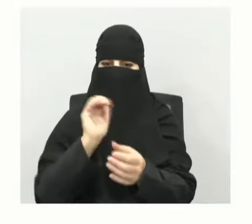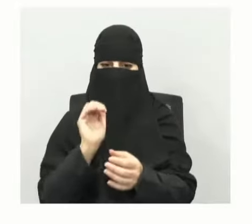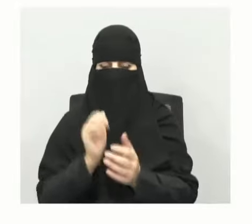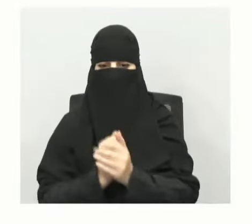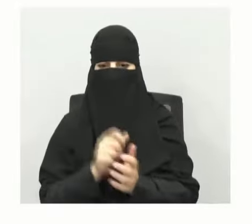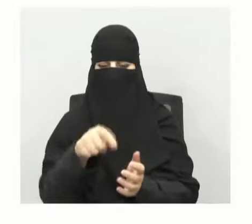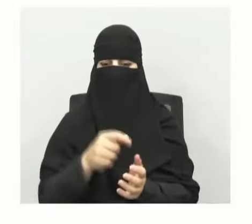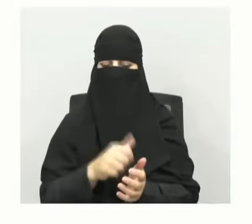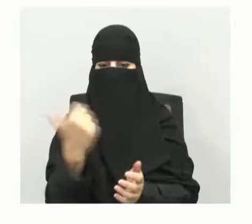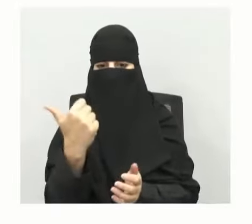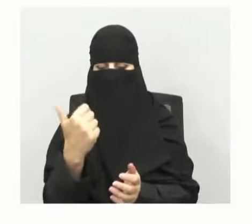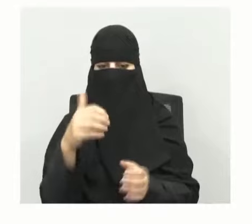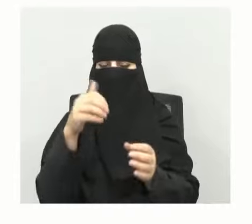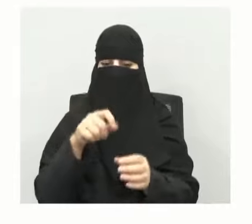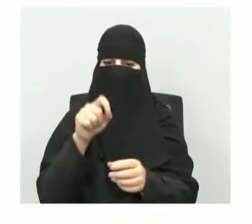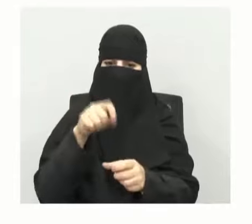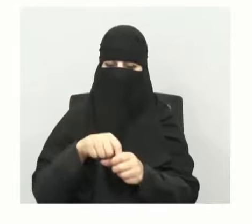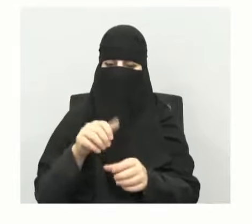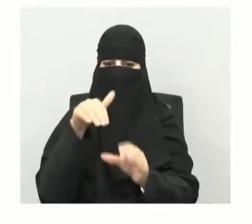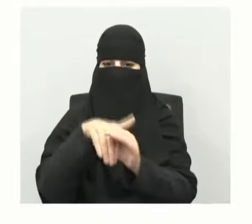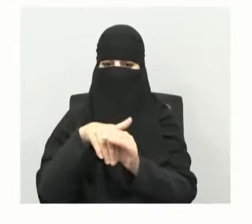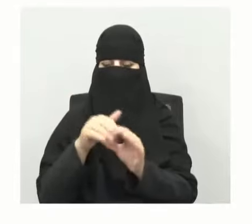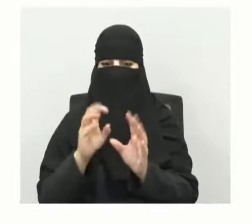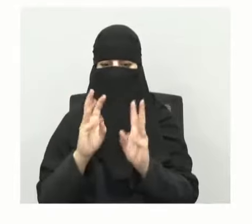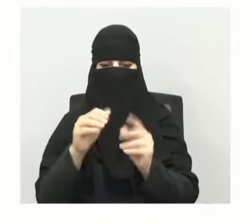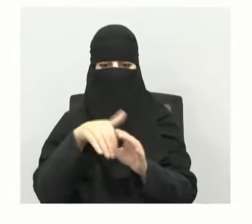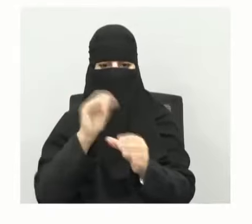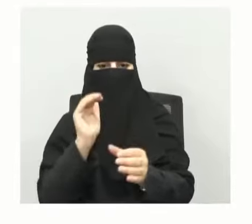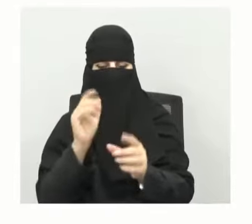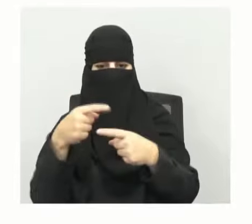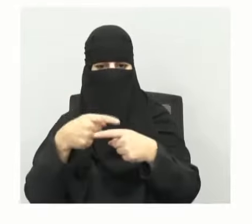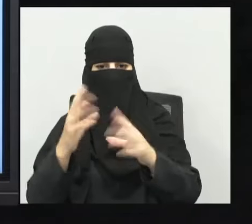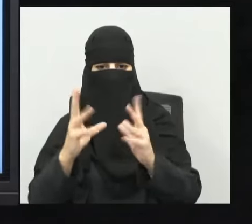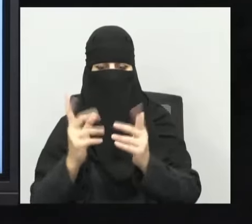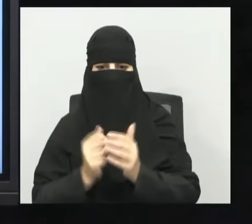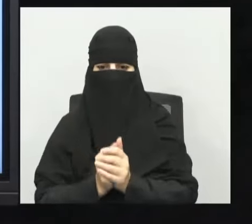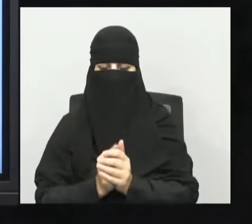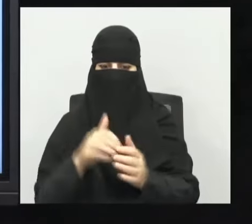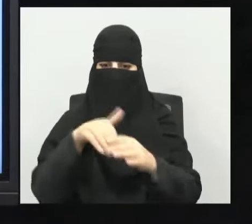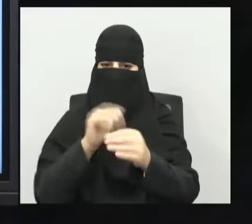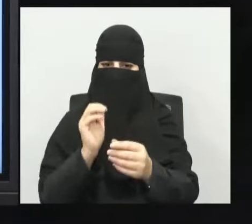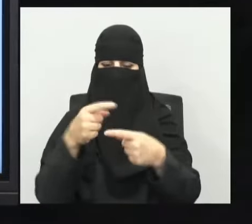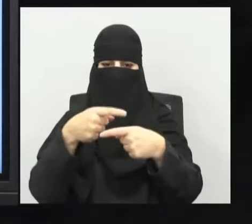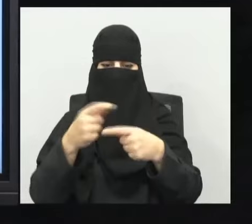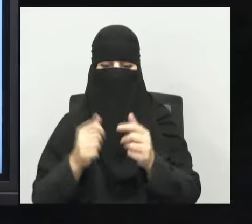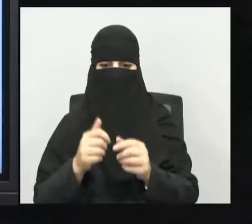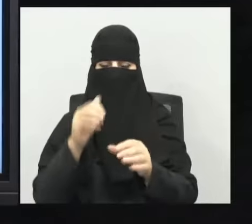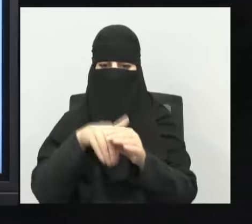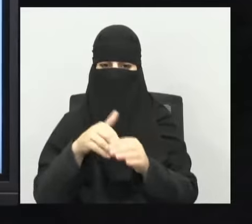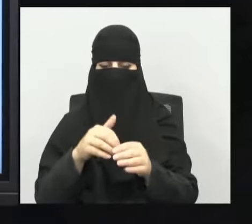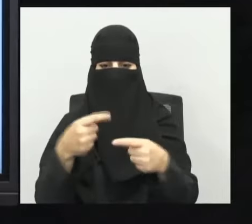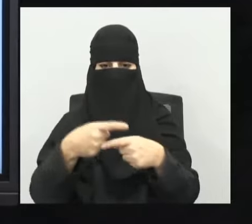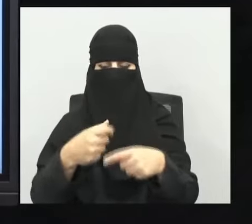لديكم سته في المدخلات كم سيكون المخرجات كم ستكون المخرجه اذا كان المدخله